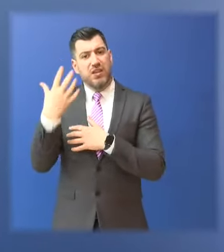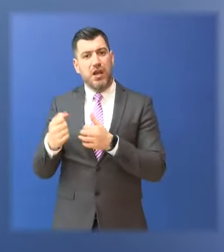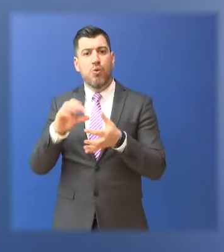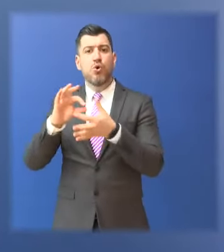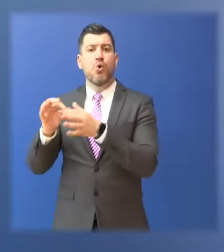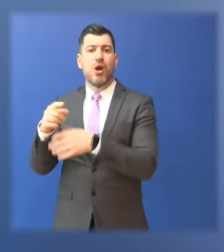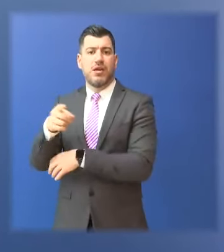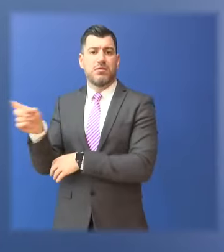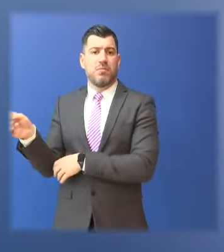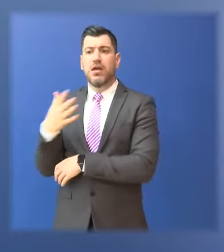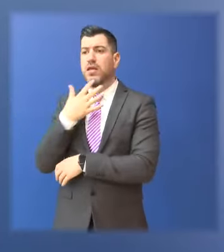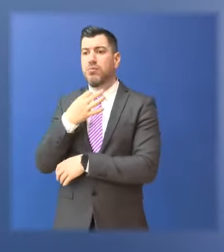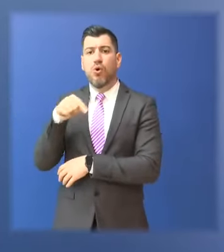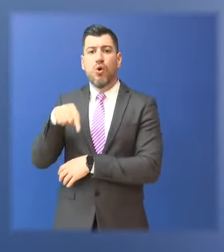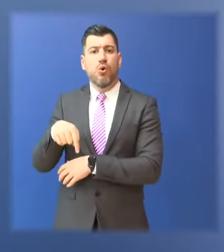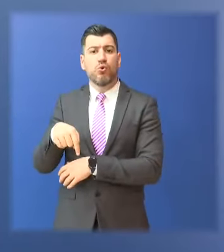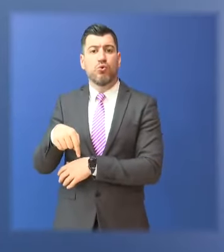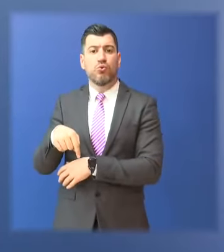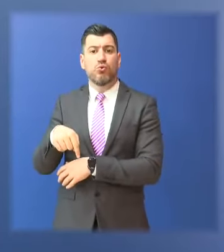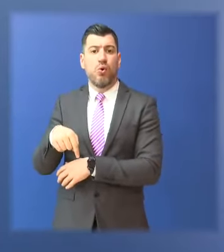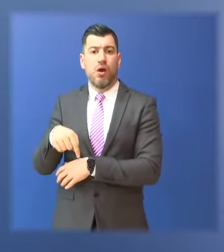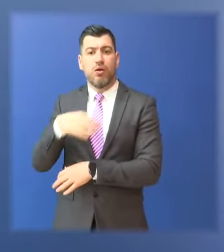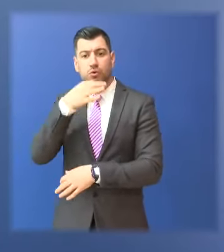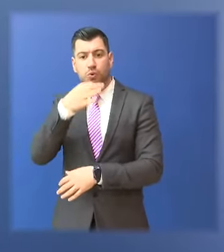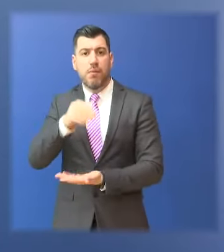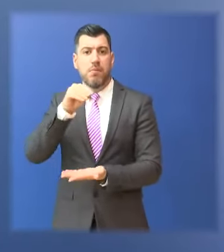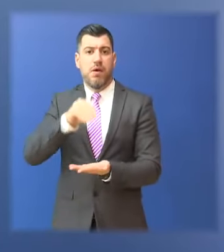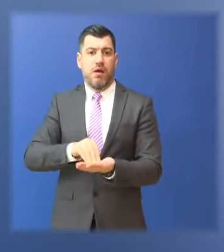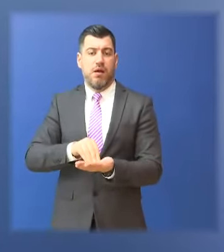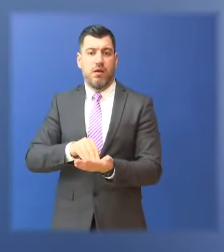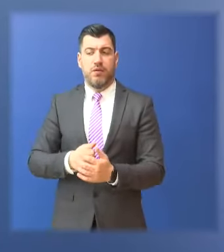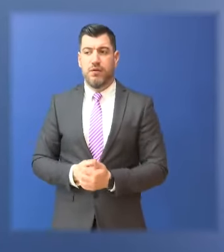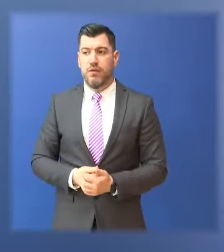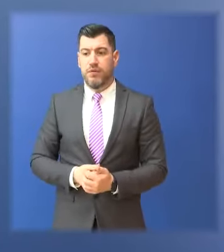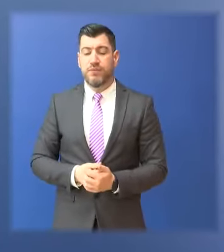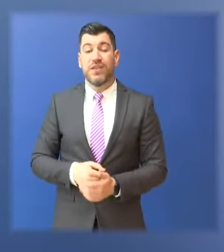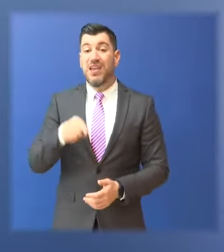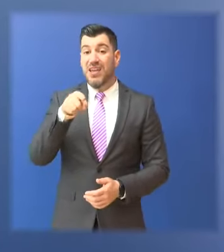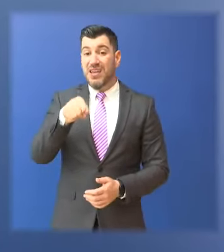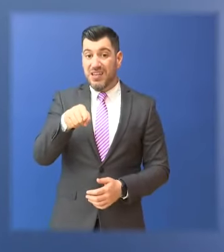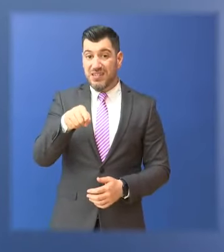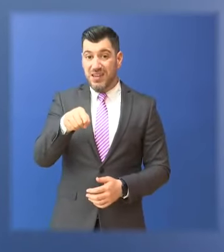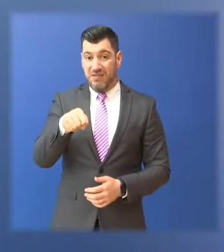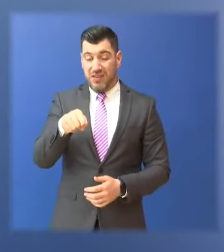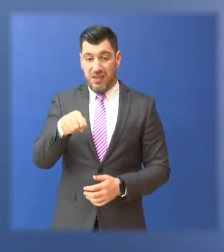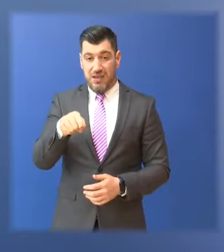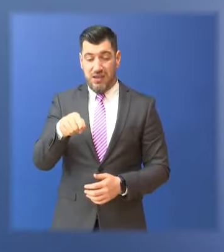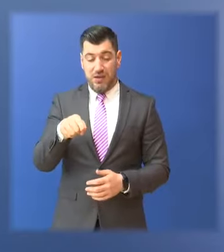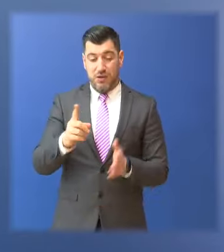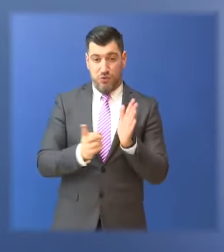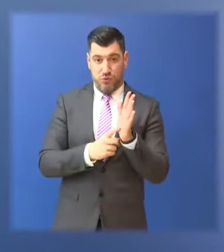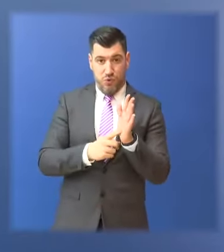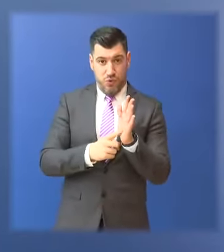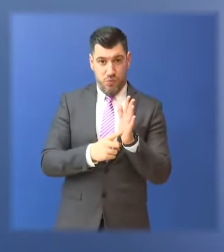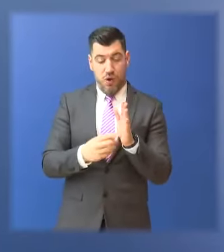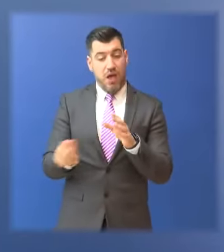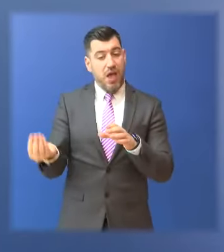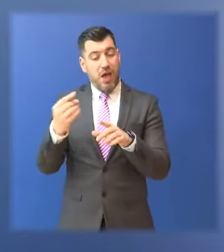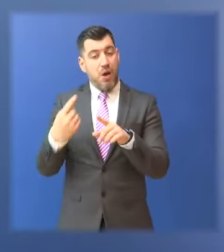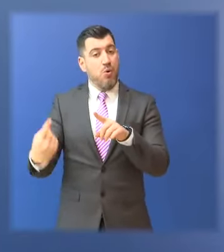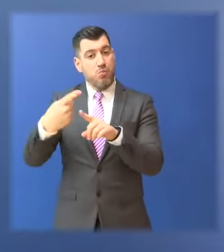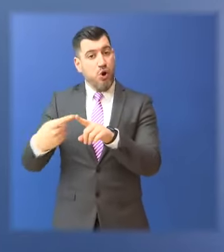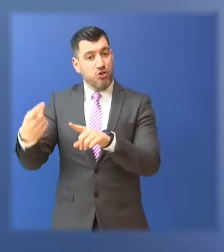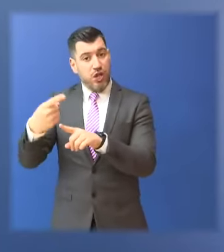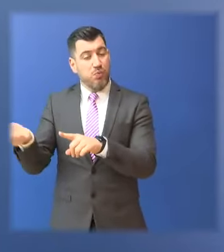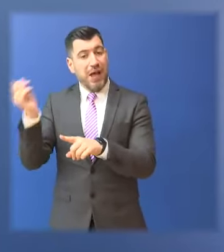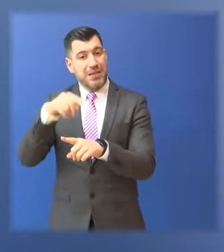αυτή η νομοθετική παρέμβαση συνολικά εισάγει κάποιες νέες διατάξεις, αλλά και διορθώνει και φέρνει με έναν τρόπο ακόμα πιο